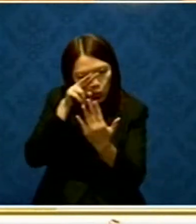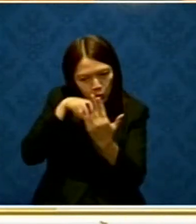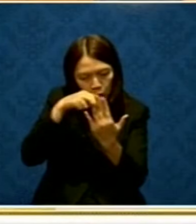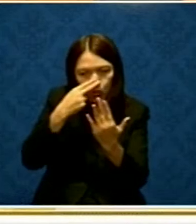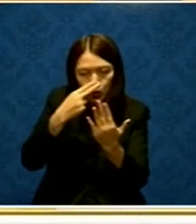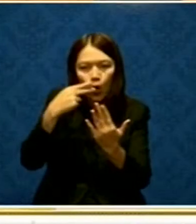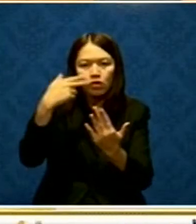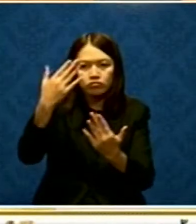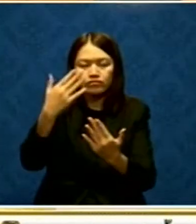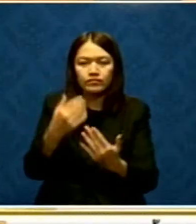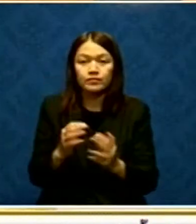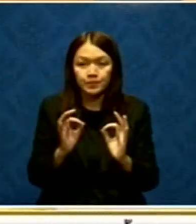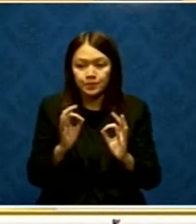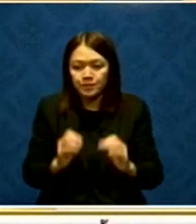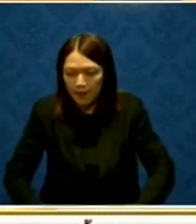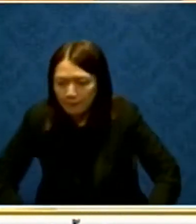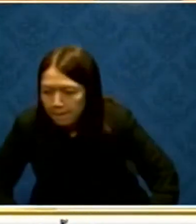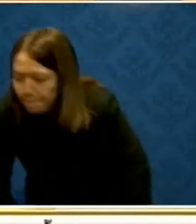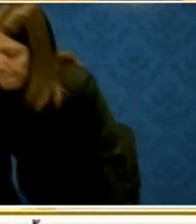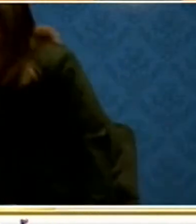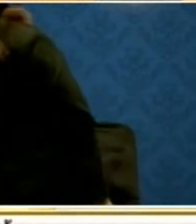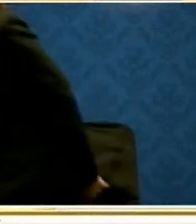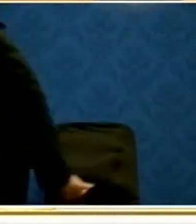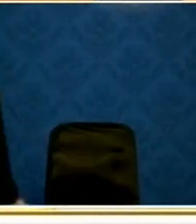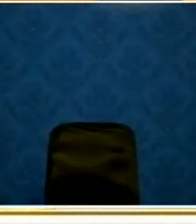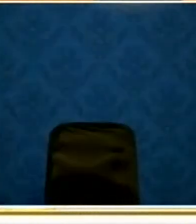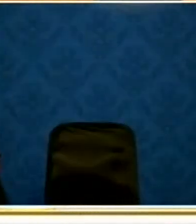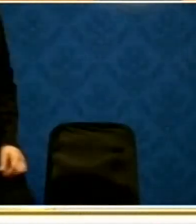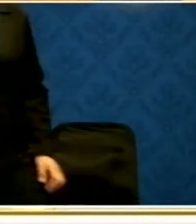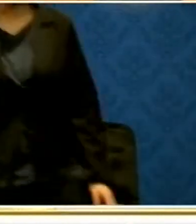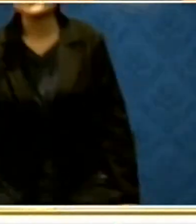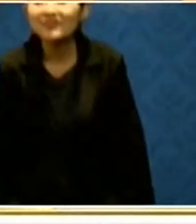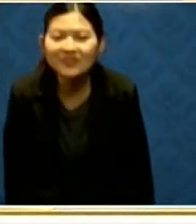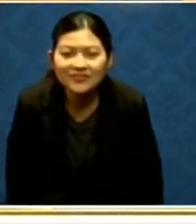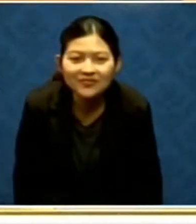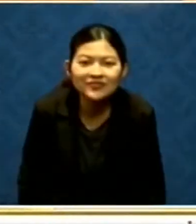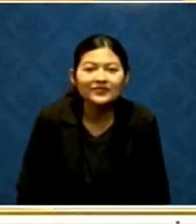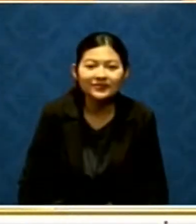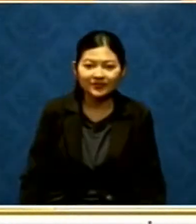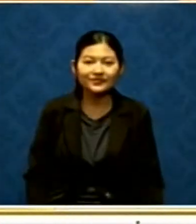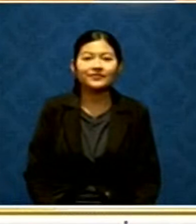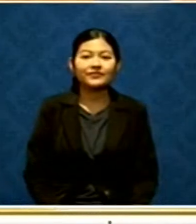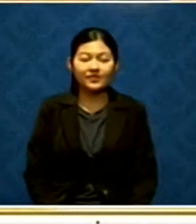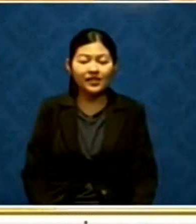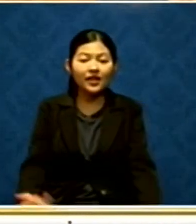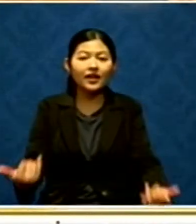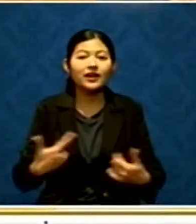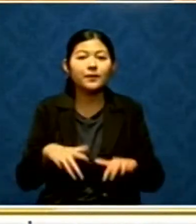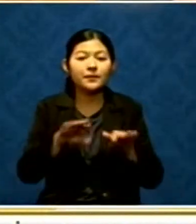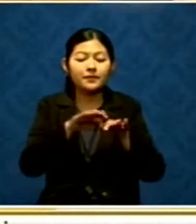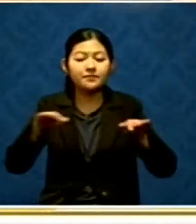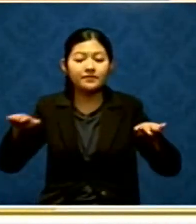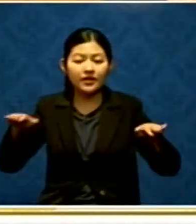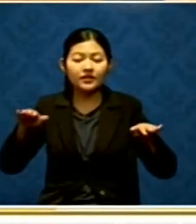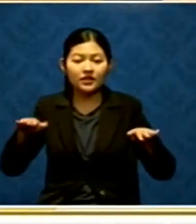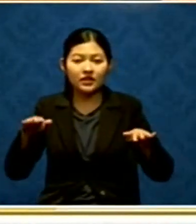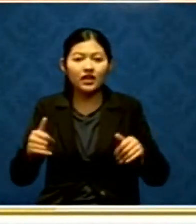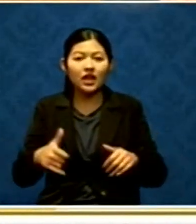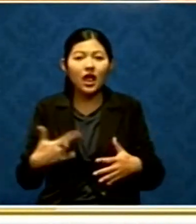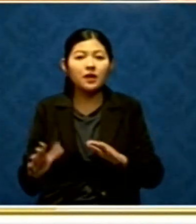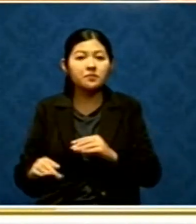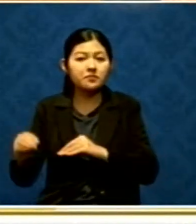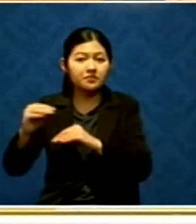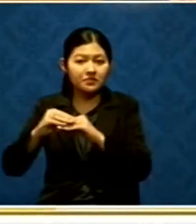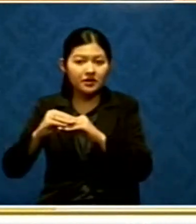างส่วนที่บอกว่าท่านนายกรัฐมนตรีท่านจะไปเจรจาที่เยอรมัน อันนั้นก็เป็นเพียงมาตรการเสริมท่